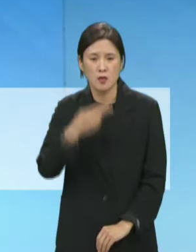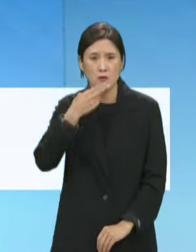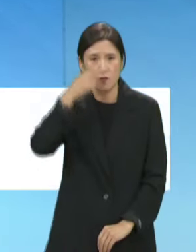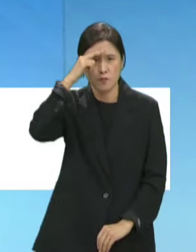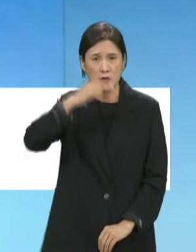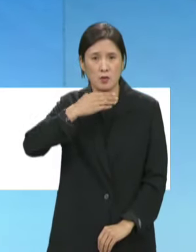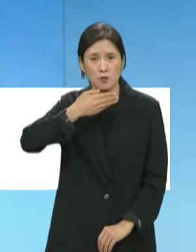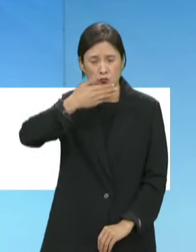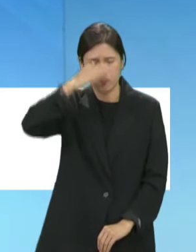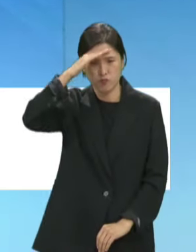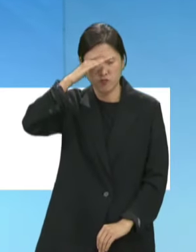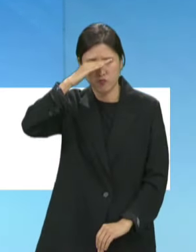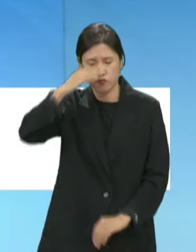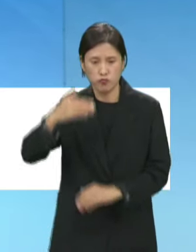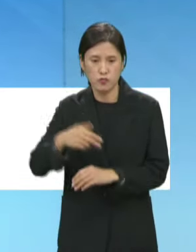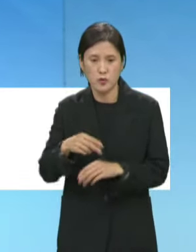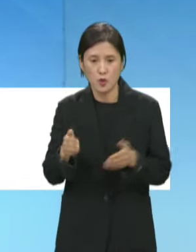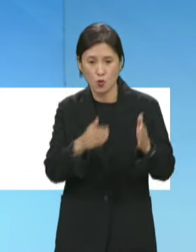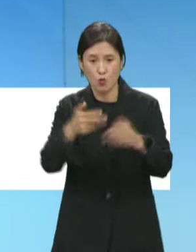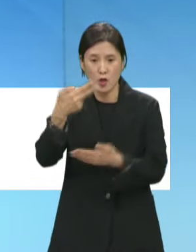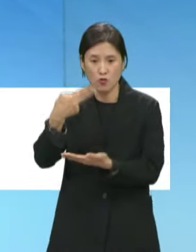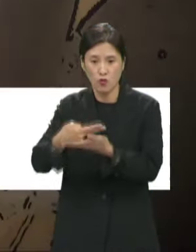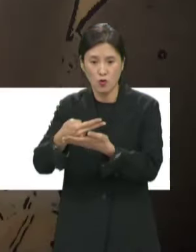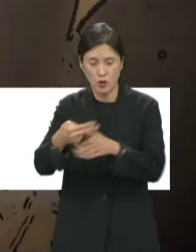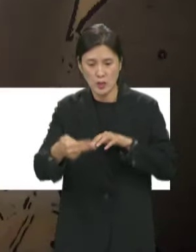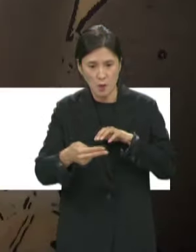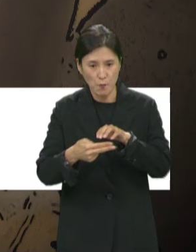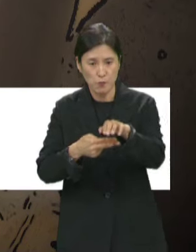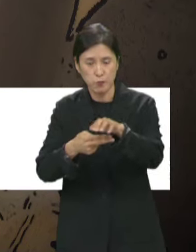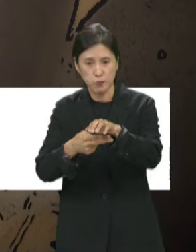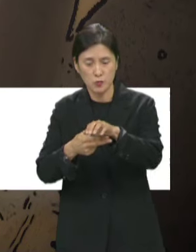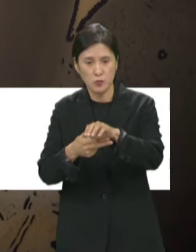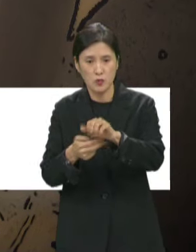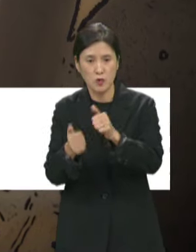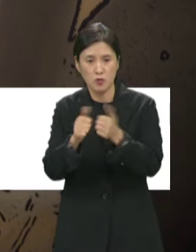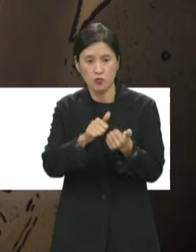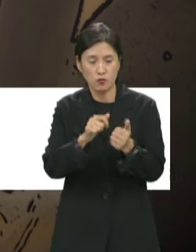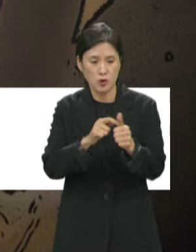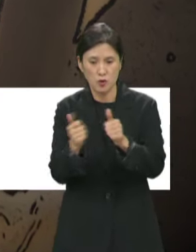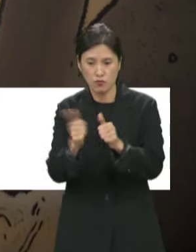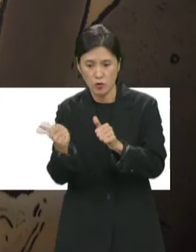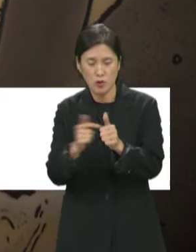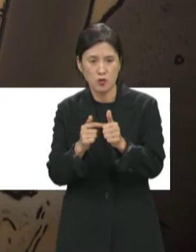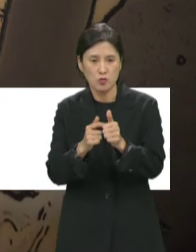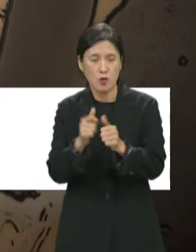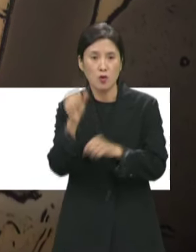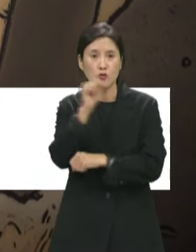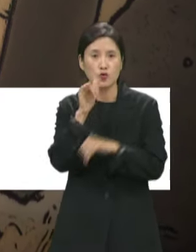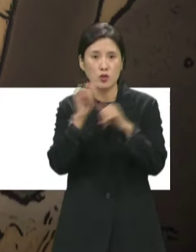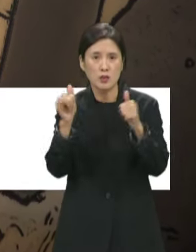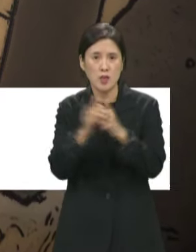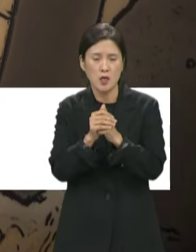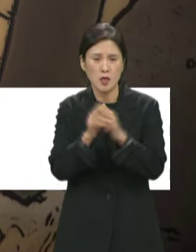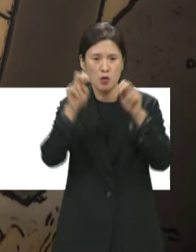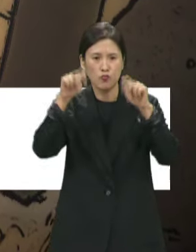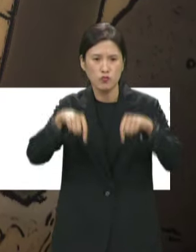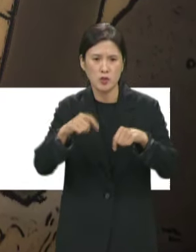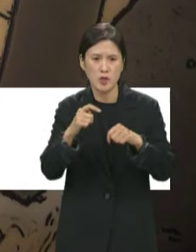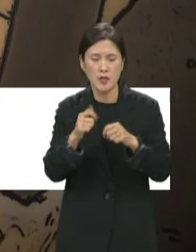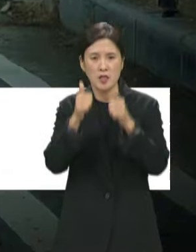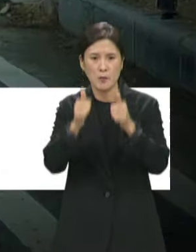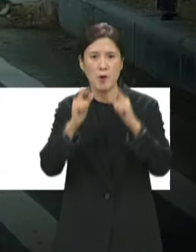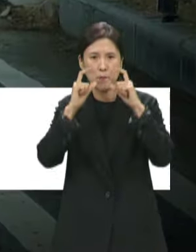수취에 도로에 누워 있는 사람을 차로 치어 숨지게 한 운전자는 무죄라는 법원 판단이 나왔습니다